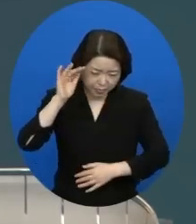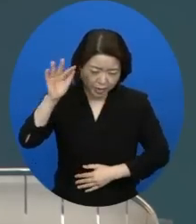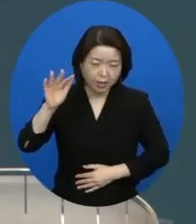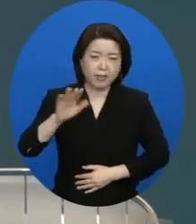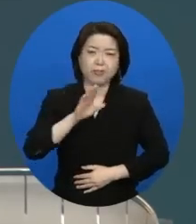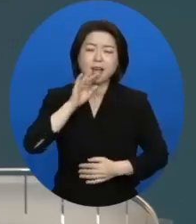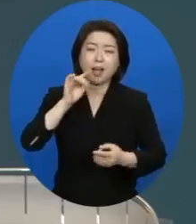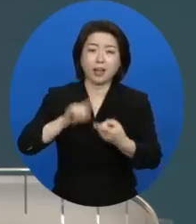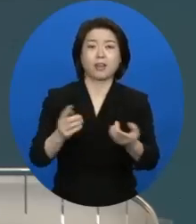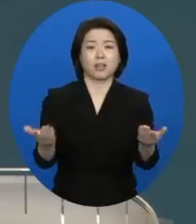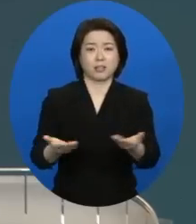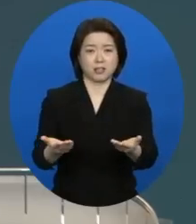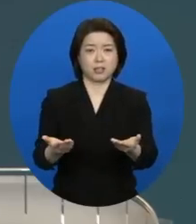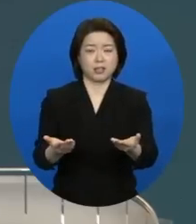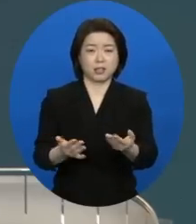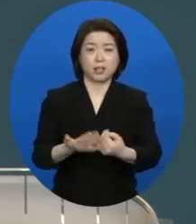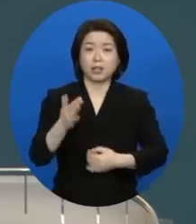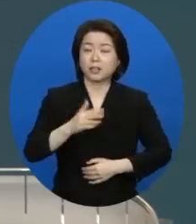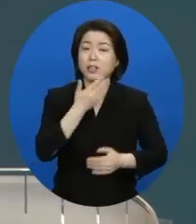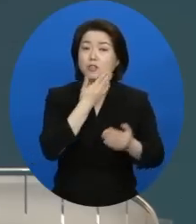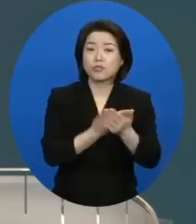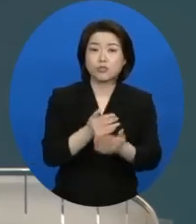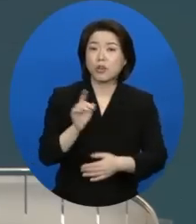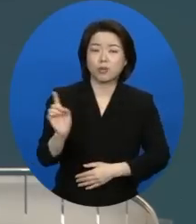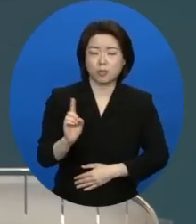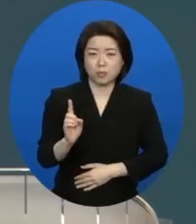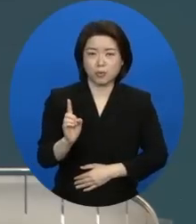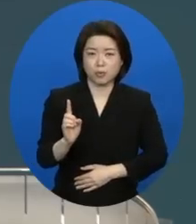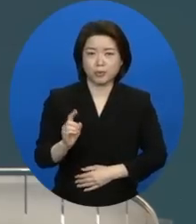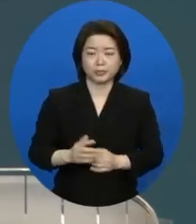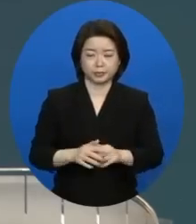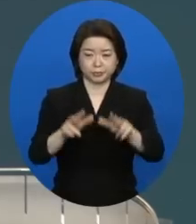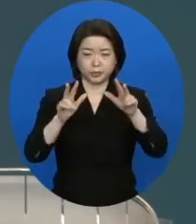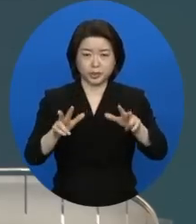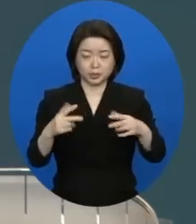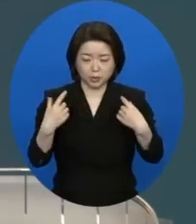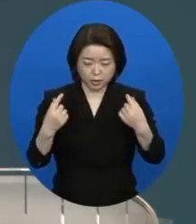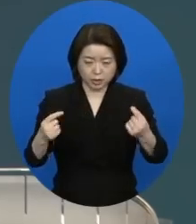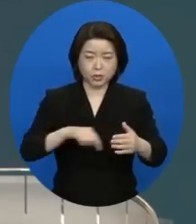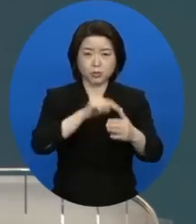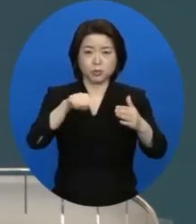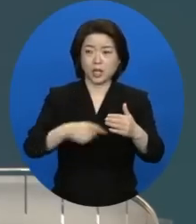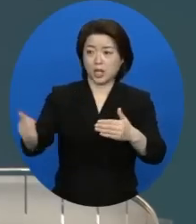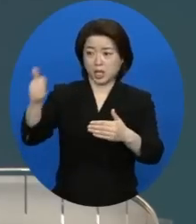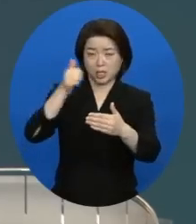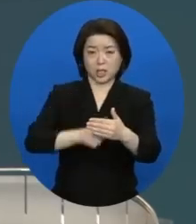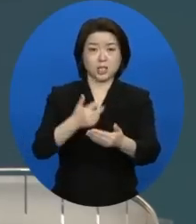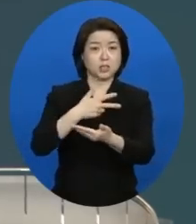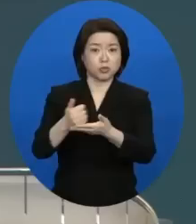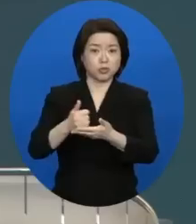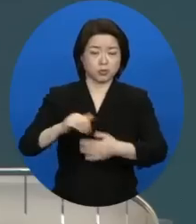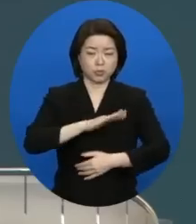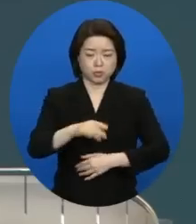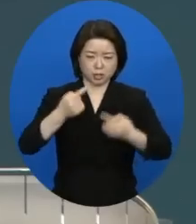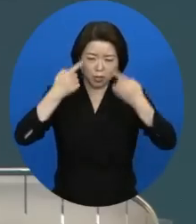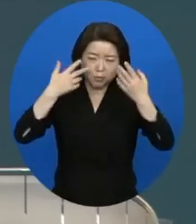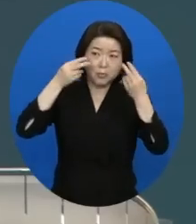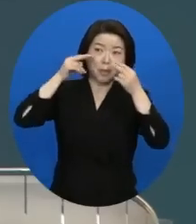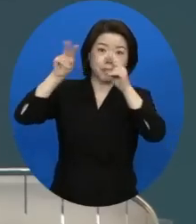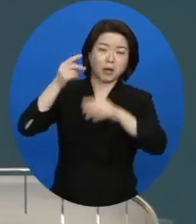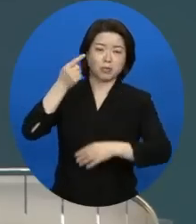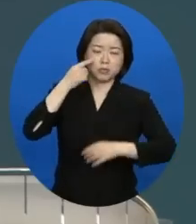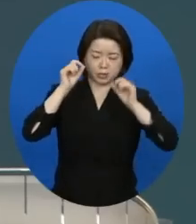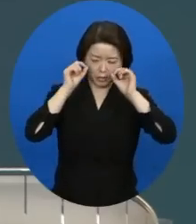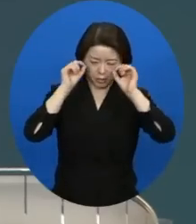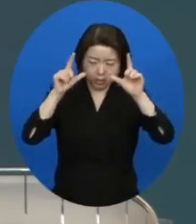몰라요. 그러나 중요한 핵심은 지금도 우리 안에 계시는 주님을 우리가 분명히 바라보는